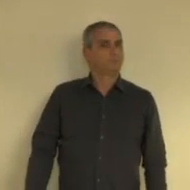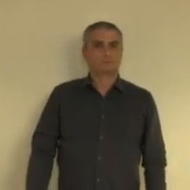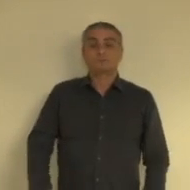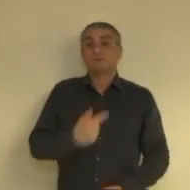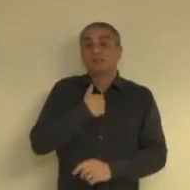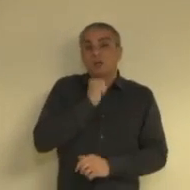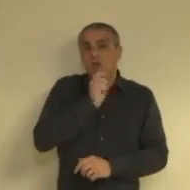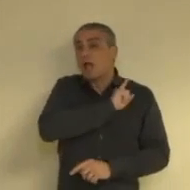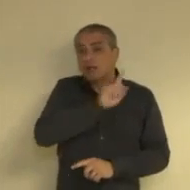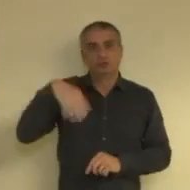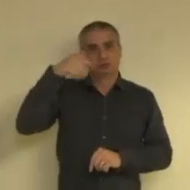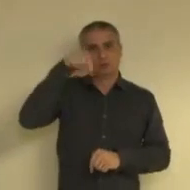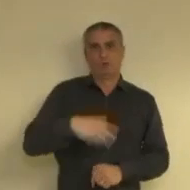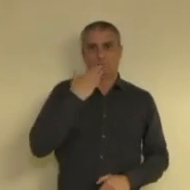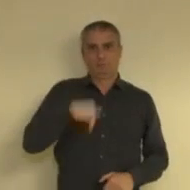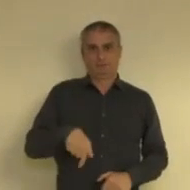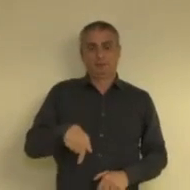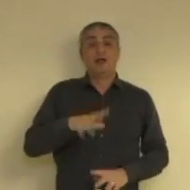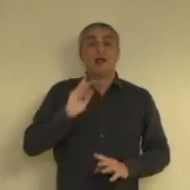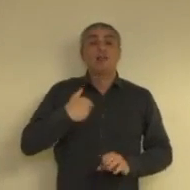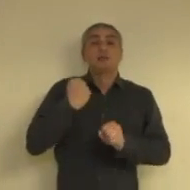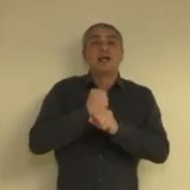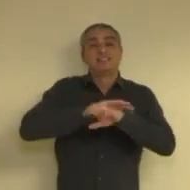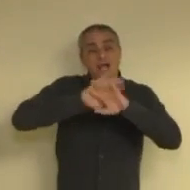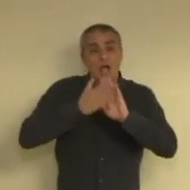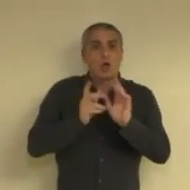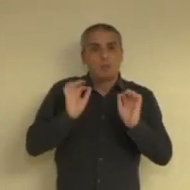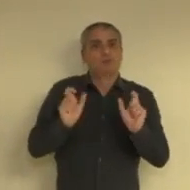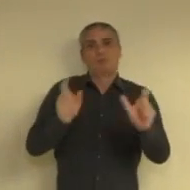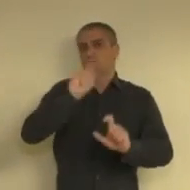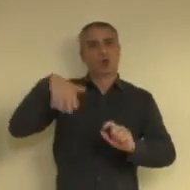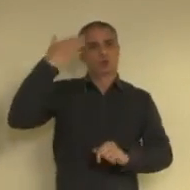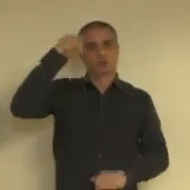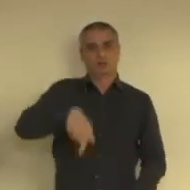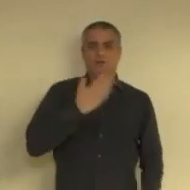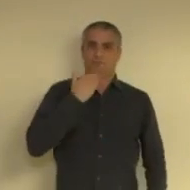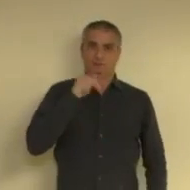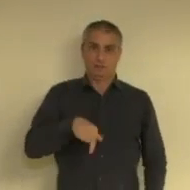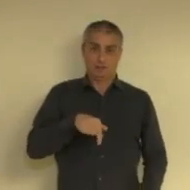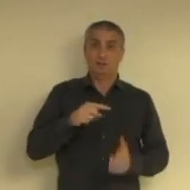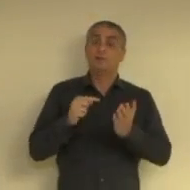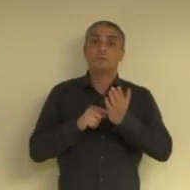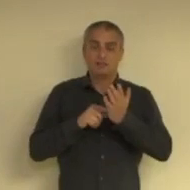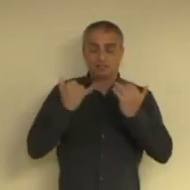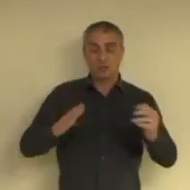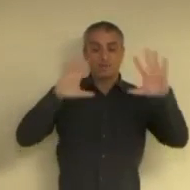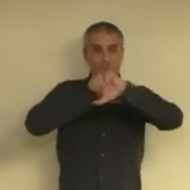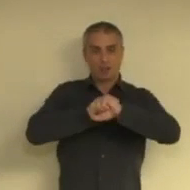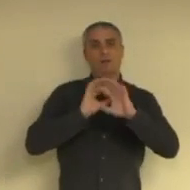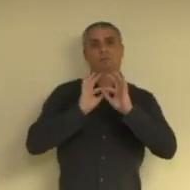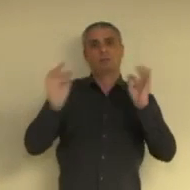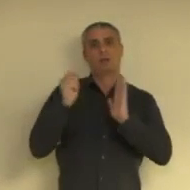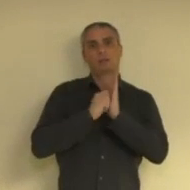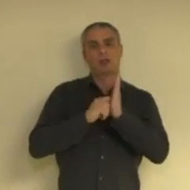אסור שזה יקרה כאן. צריך לעשות הכל כדי שזה לא יקרה כאן. ולכן הלילה